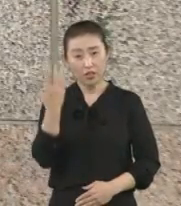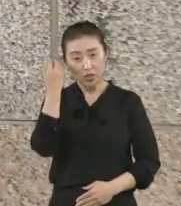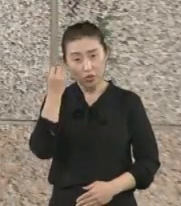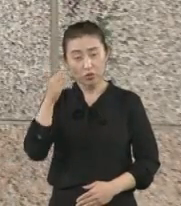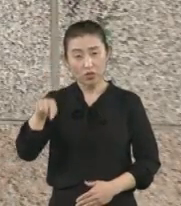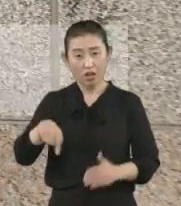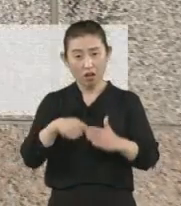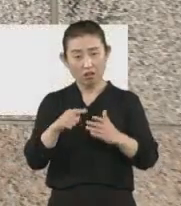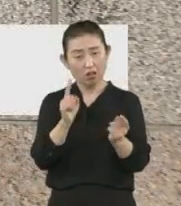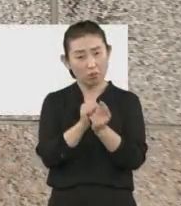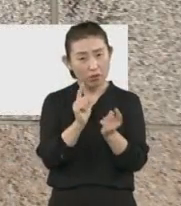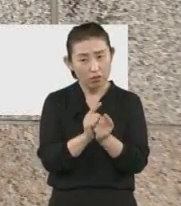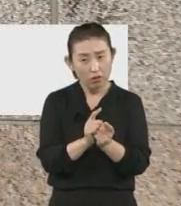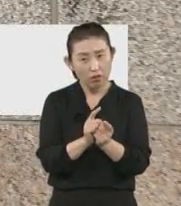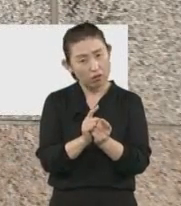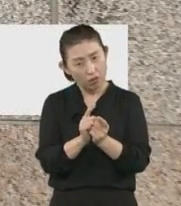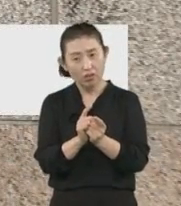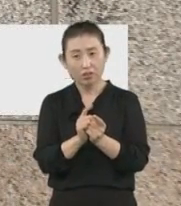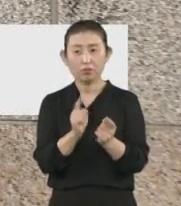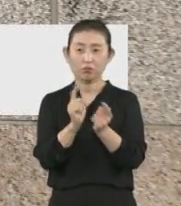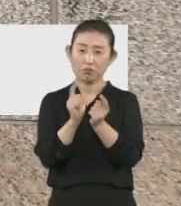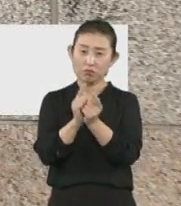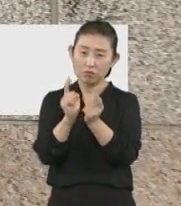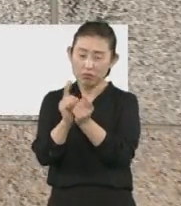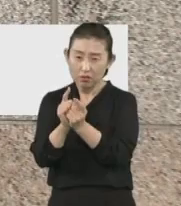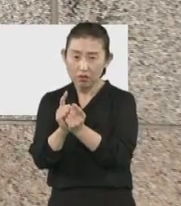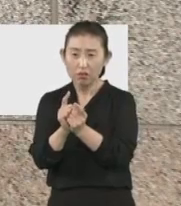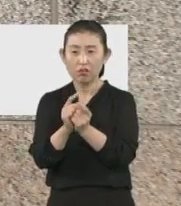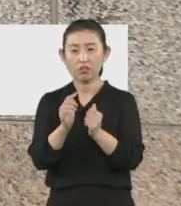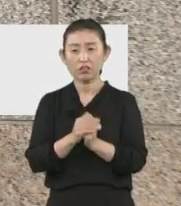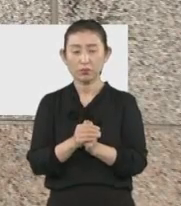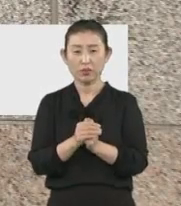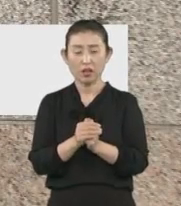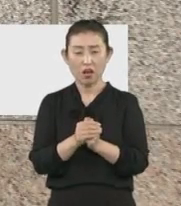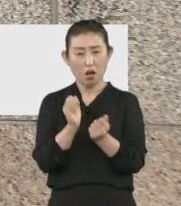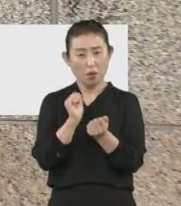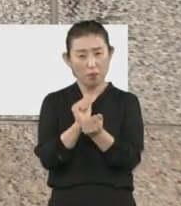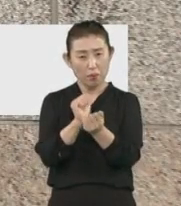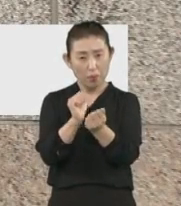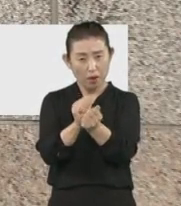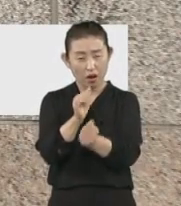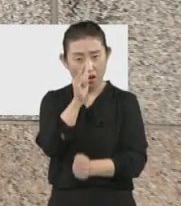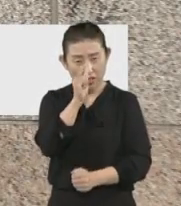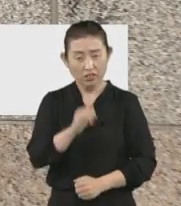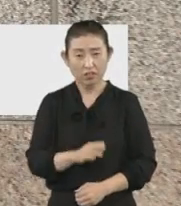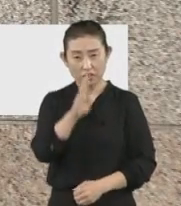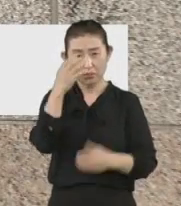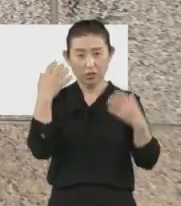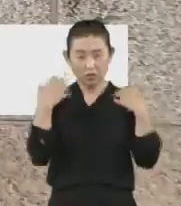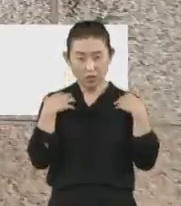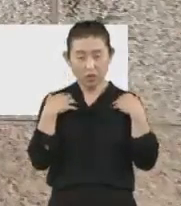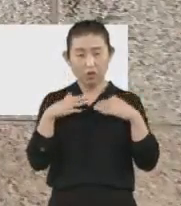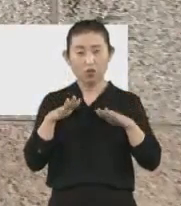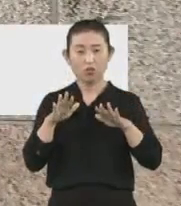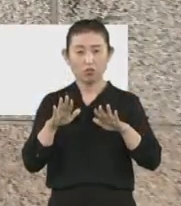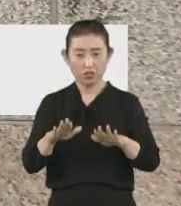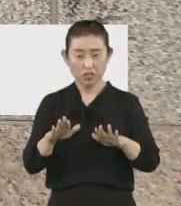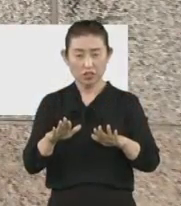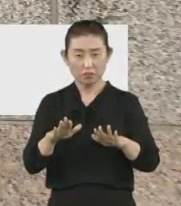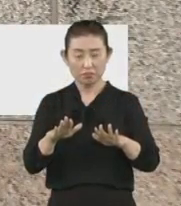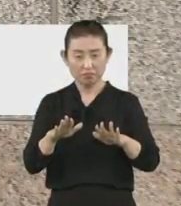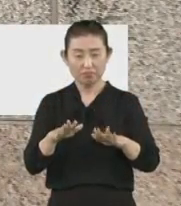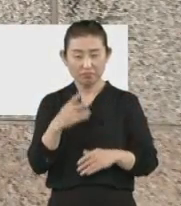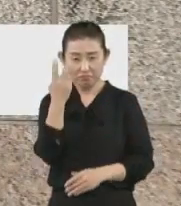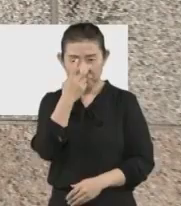접촉 아니면 그냥 접촉했던 친구들이 확진이 나온 상태라 질병청하고 저희 다 현장에서